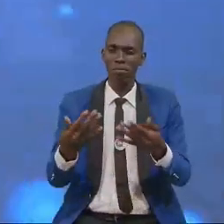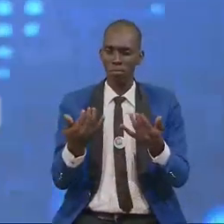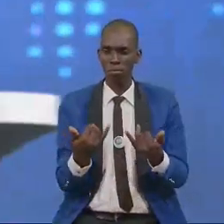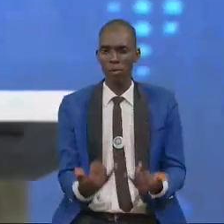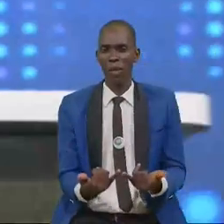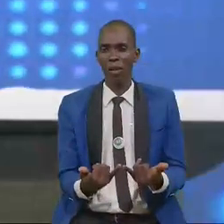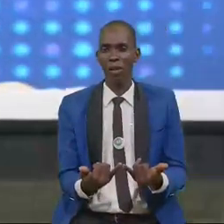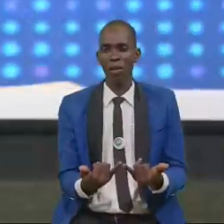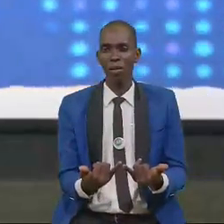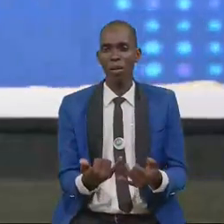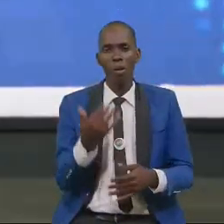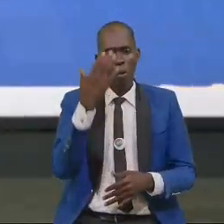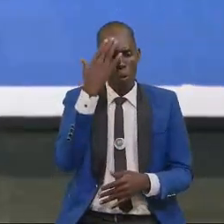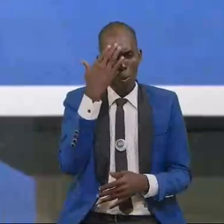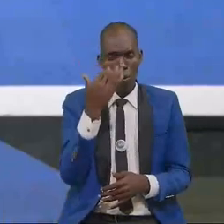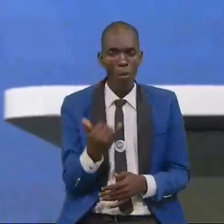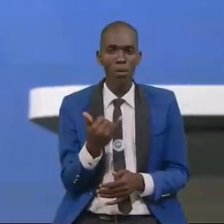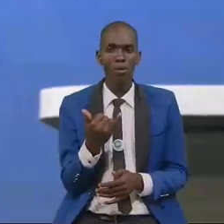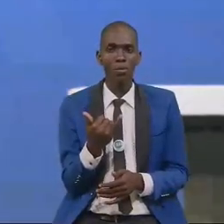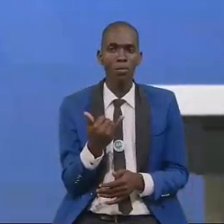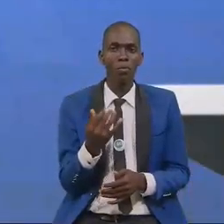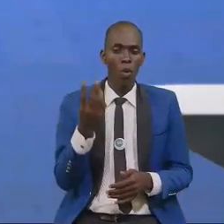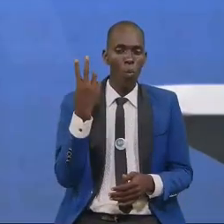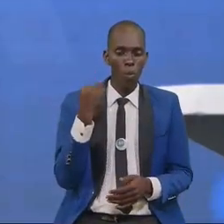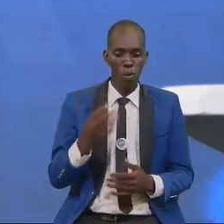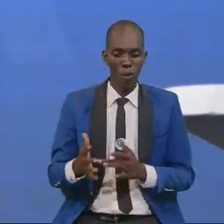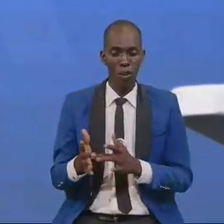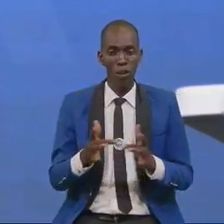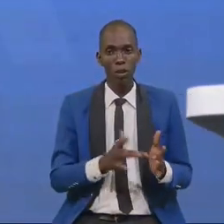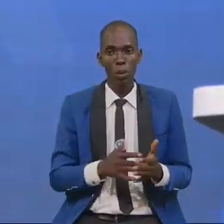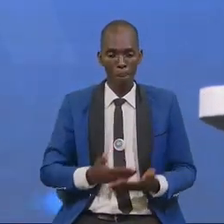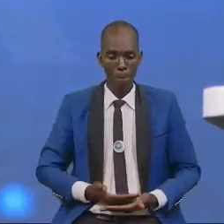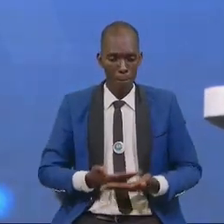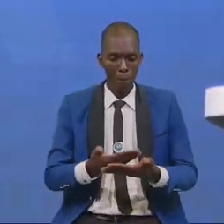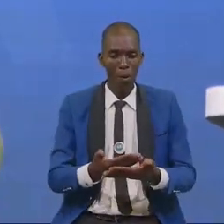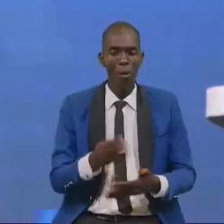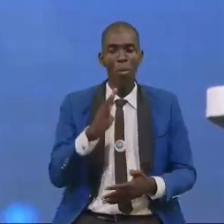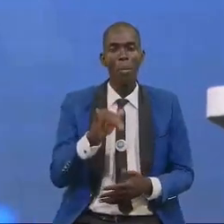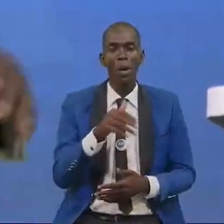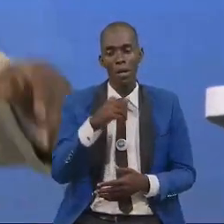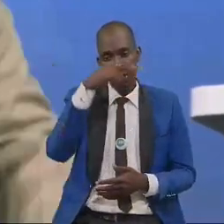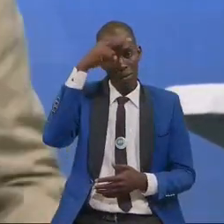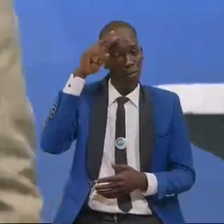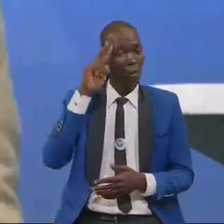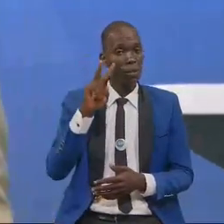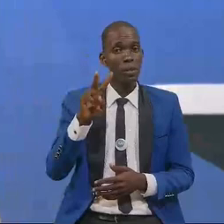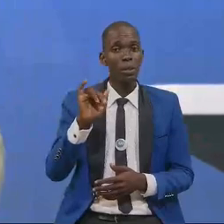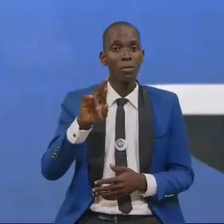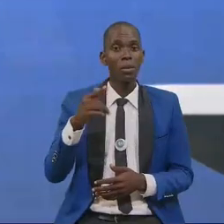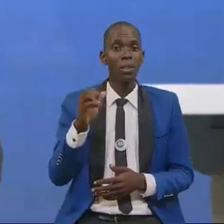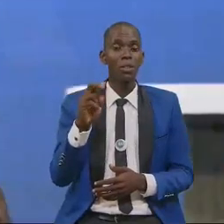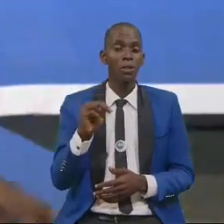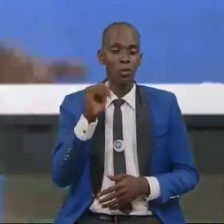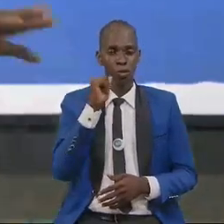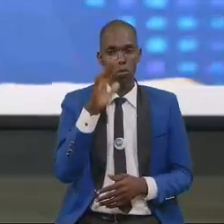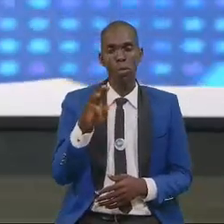pourquoi jésus était-il né de la Vierge Marie à cause de nous c'est pour nous